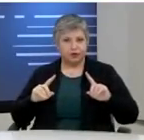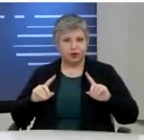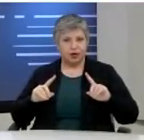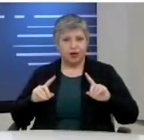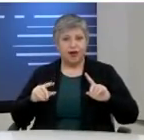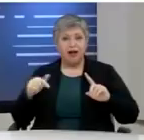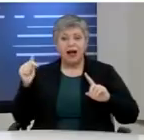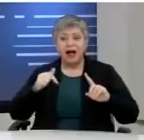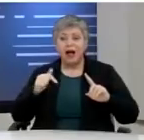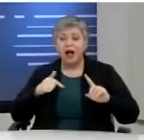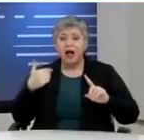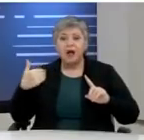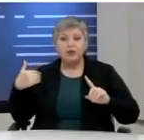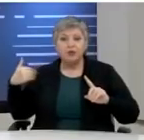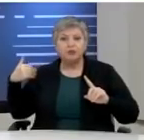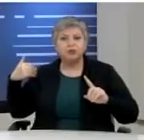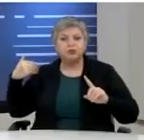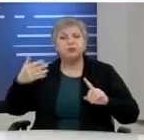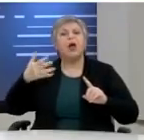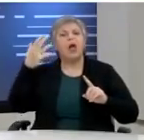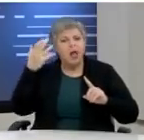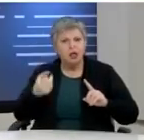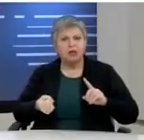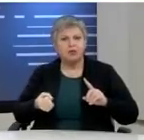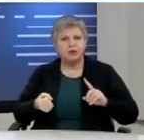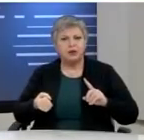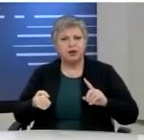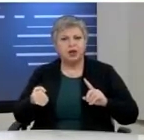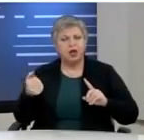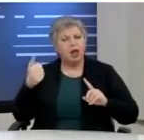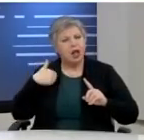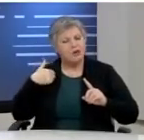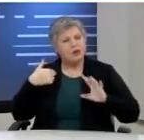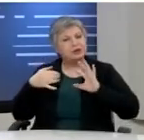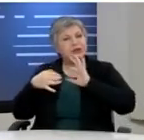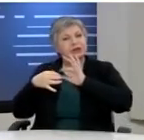εσάς. Τη βρήκε και συνέχισε με αυτή.